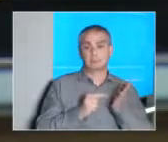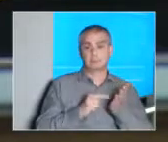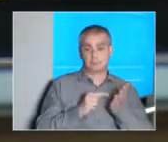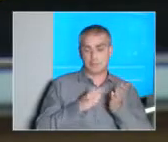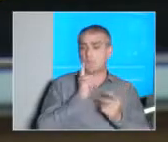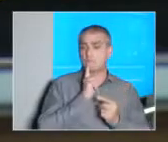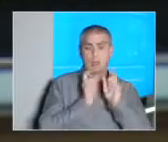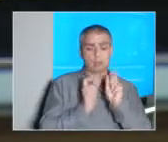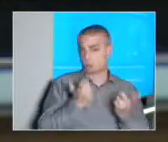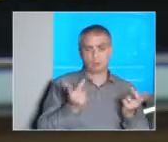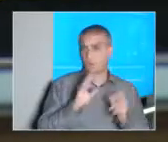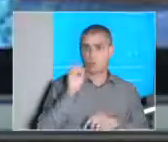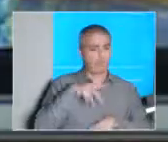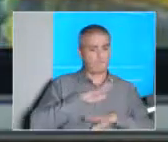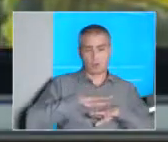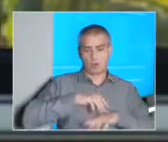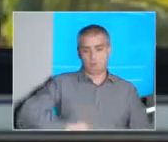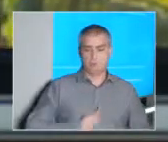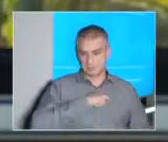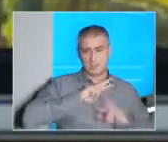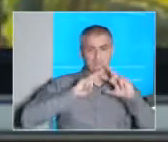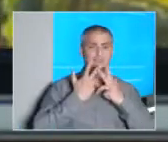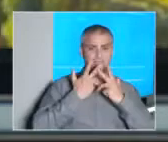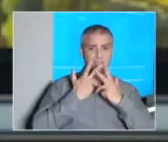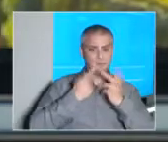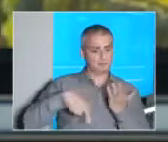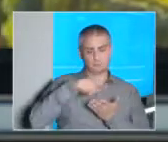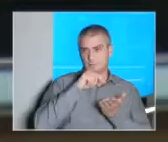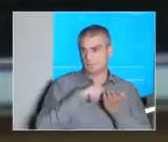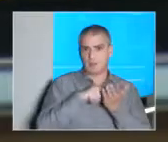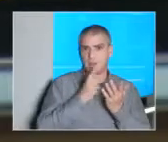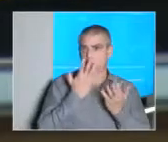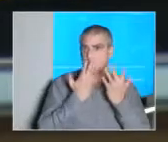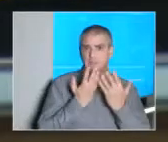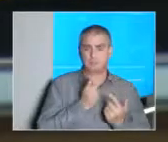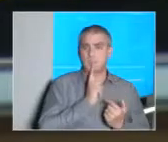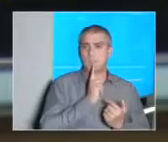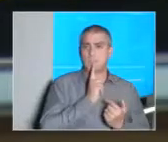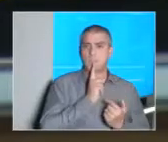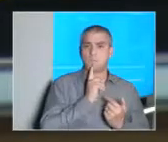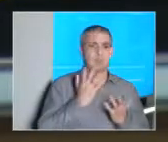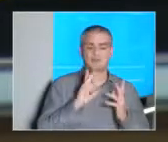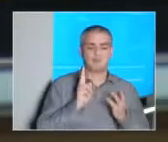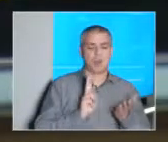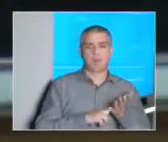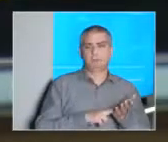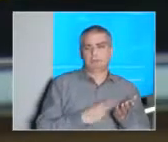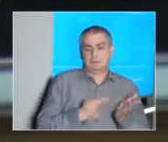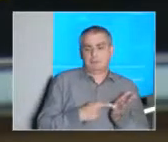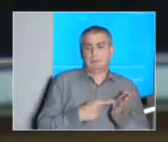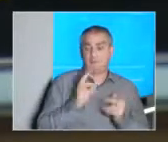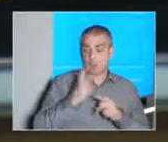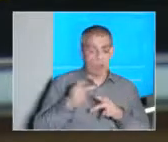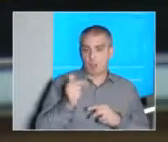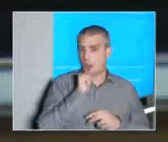המספרים הקטנים, אמרו לא יבוא לכאן, לא מצנטר, ולא כל הצוות הסובב אותו, משום שהמספרים הם קטנים ולא מצדיקים, וגם